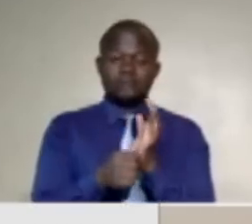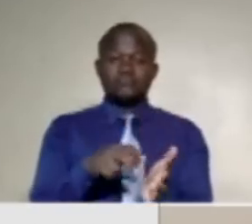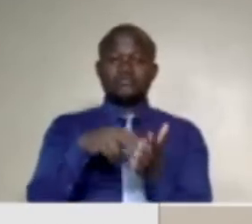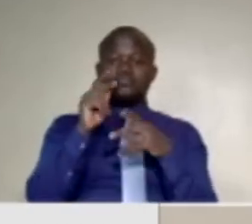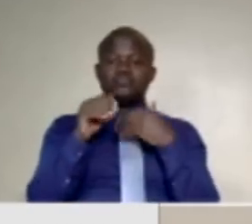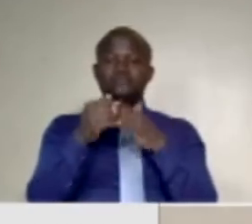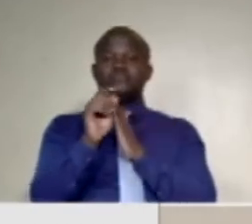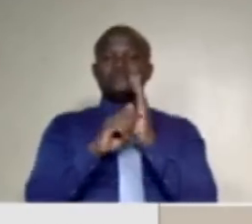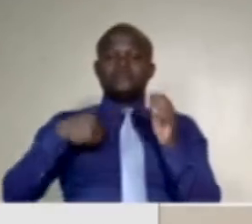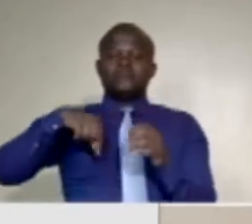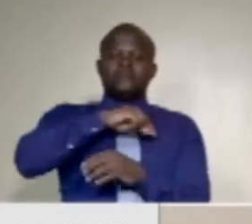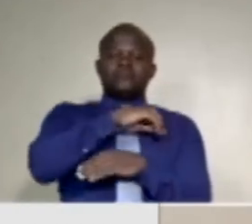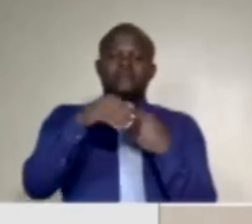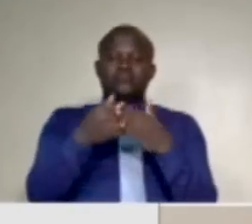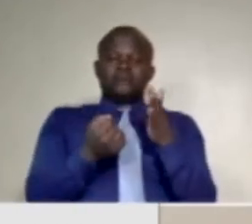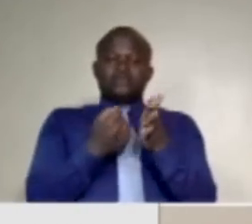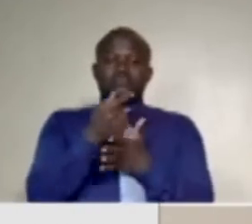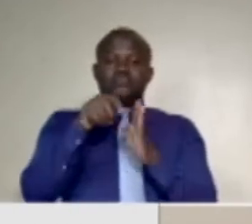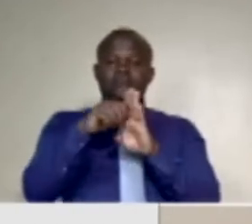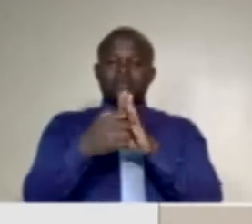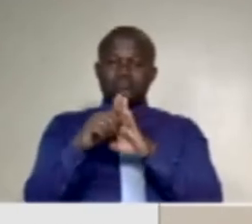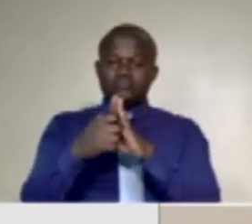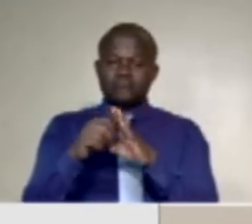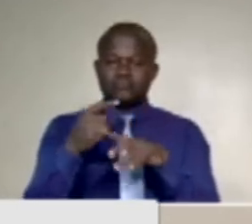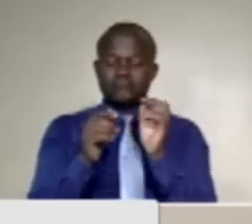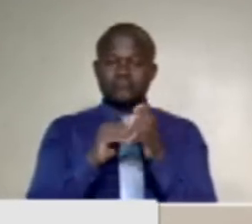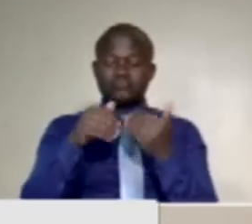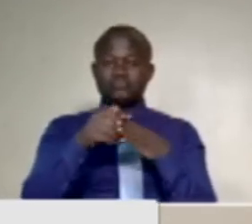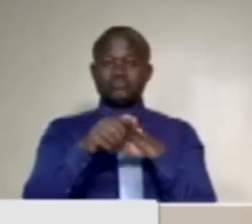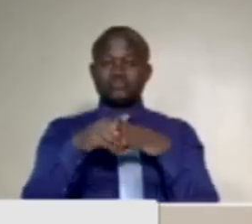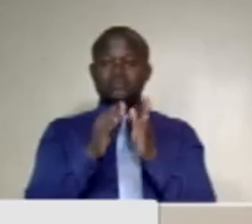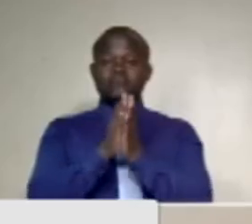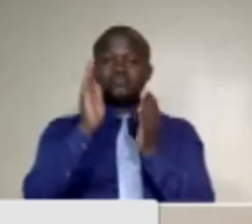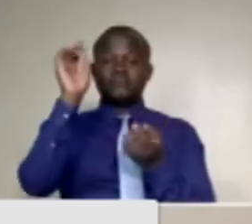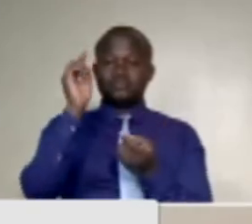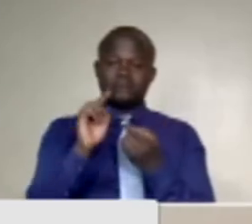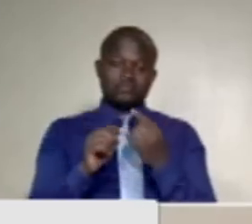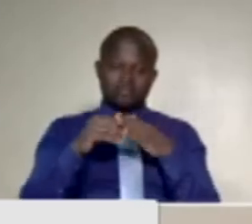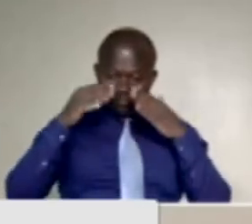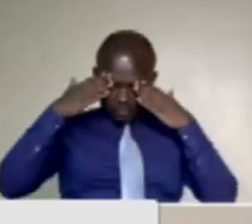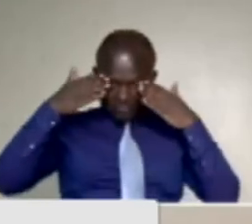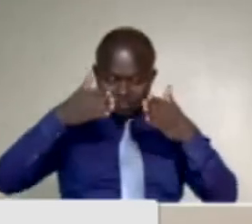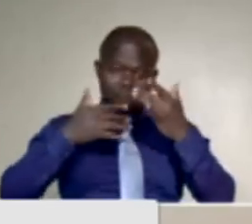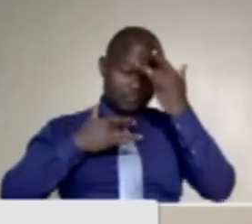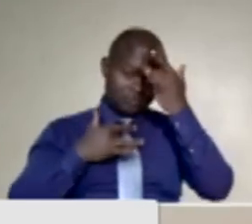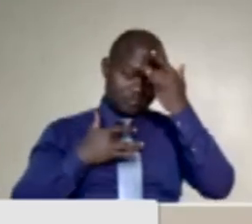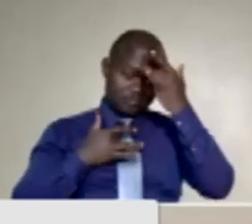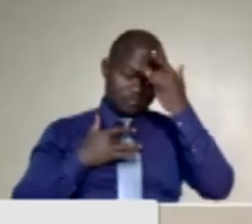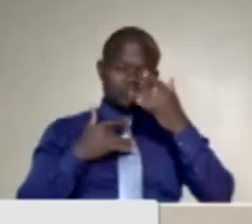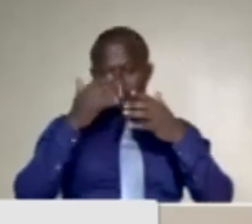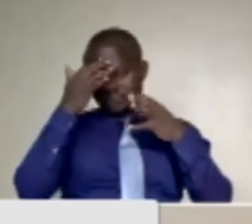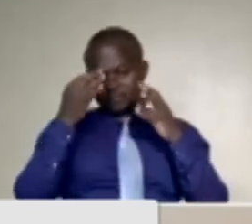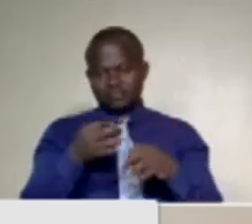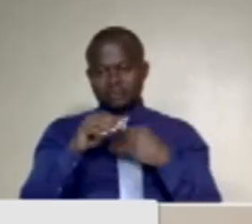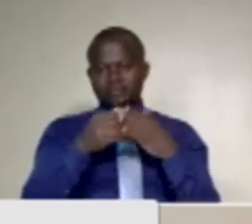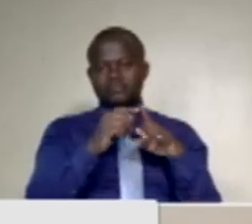cyahagurukiye akarere kacu kigatuma ibitoki ndetse n'urutoki muri rusange rugabanuka rwibasiwe n'iyo ndwara ya kirabiranya hafashwe